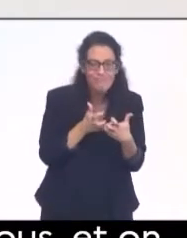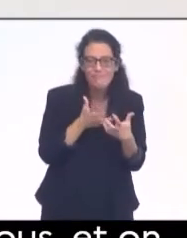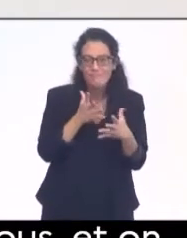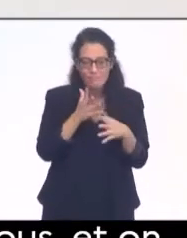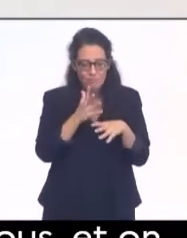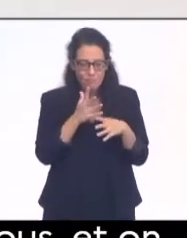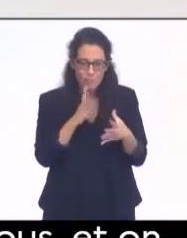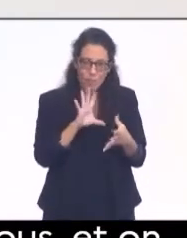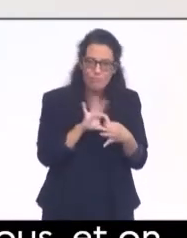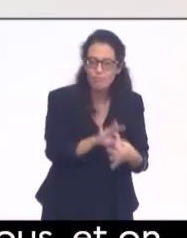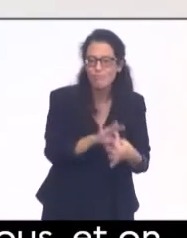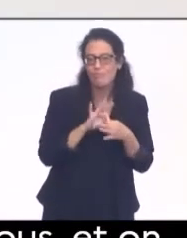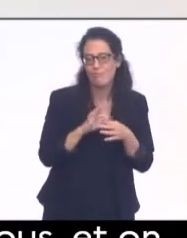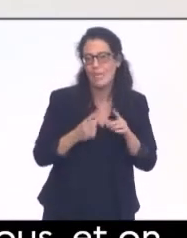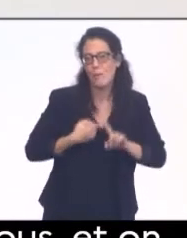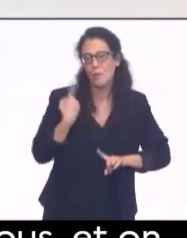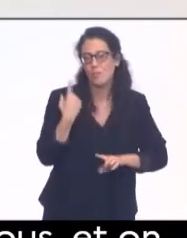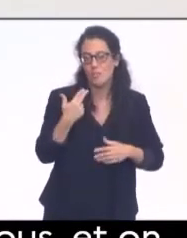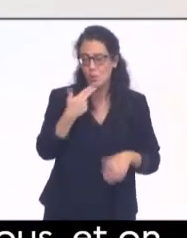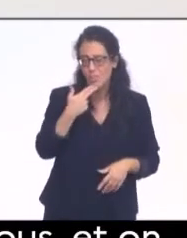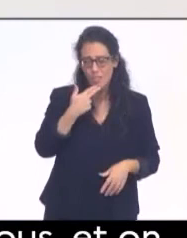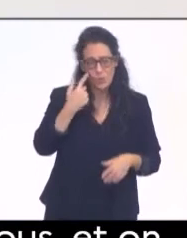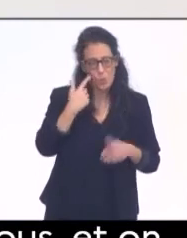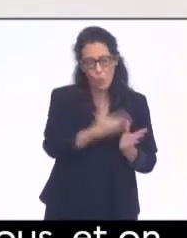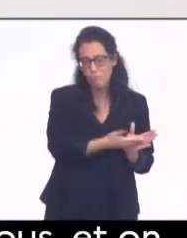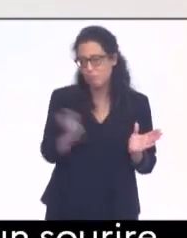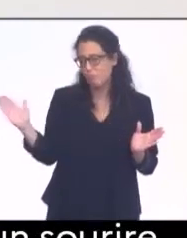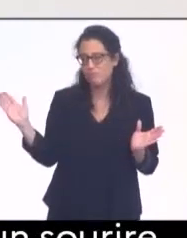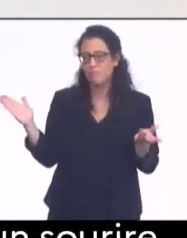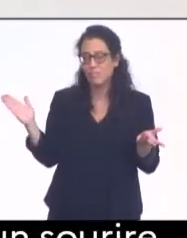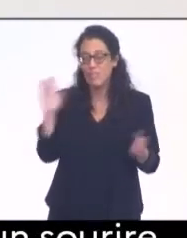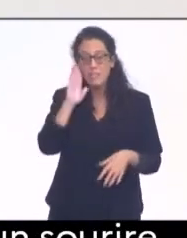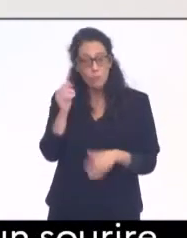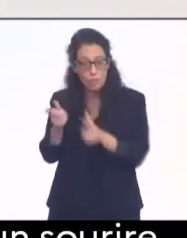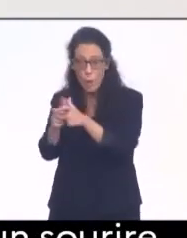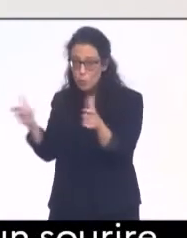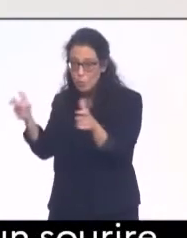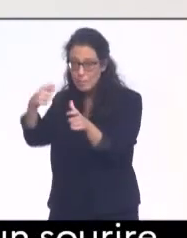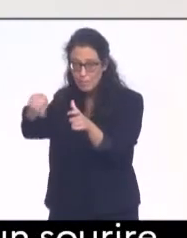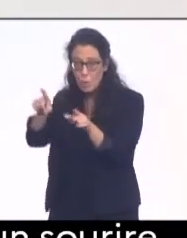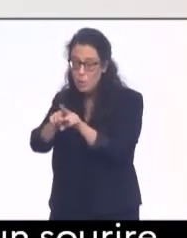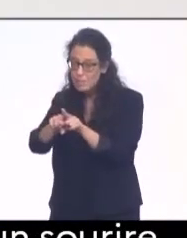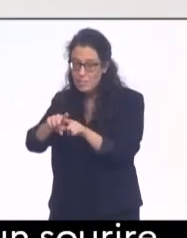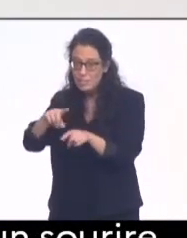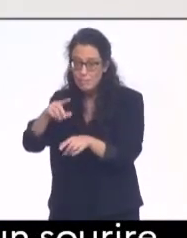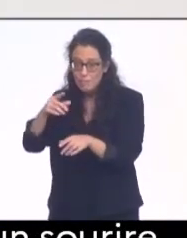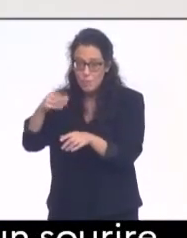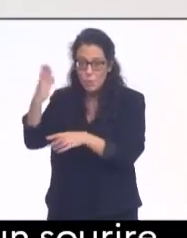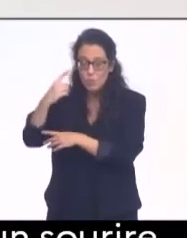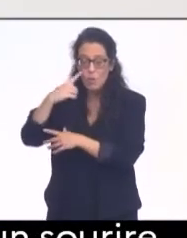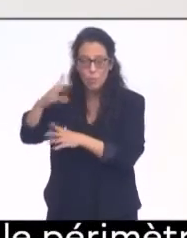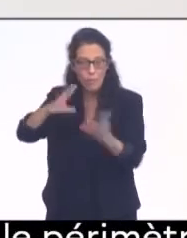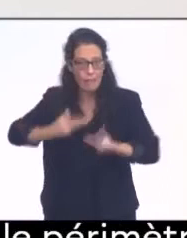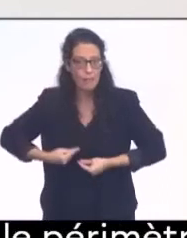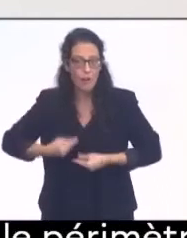je dirais, un périmètre d'utilisation extrêmement large, ne serait-ce que dans les... C'est pour ça que des entreprises aussi l'ont commandé pour leurs accueils, pour